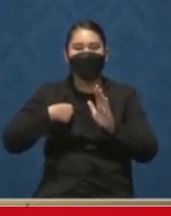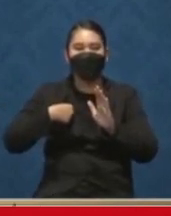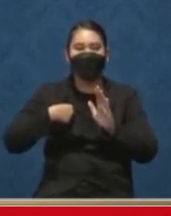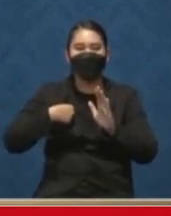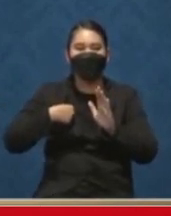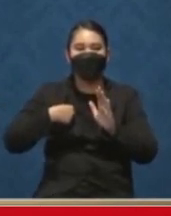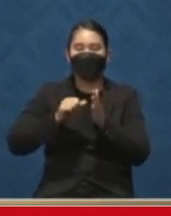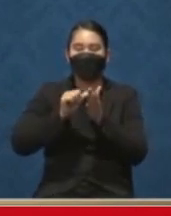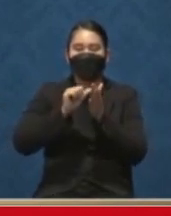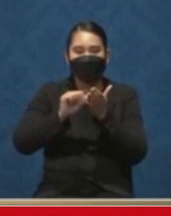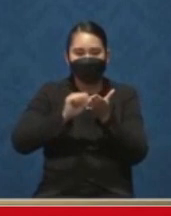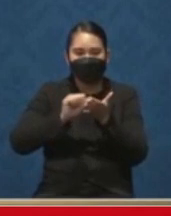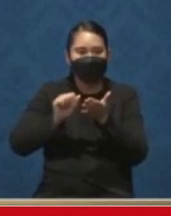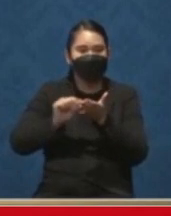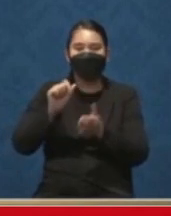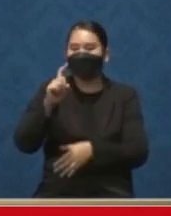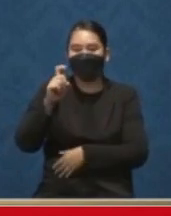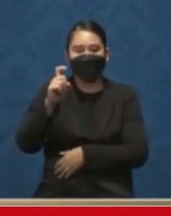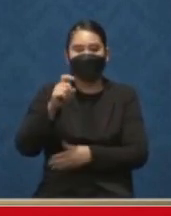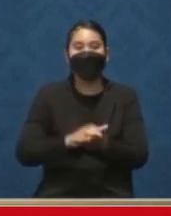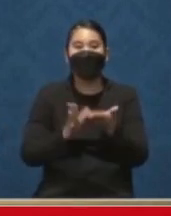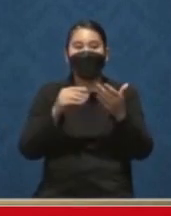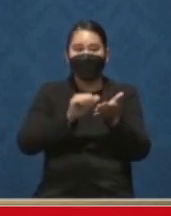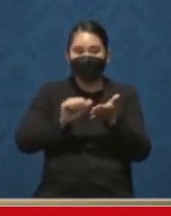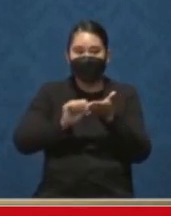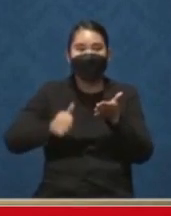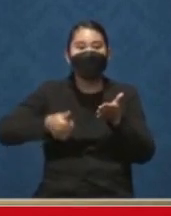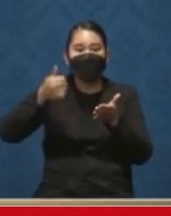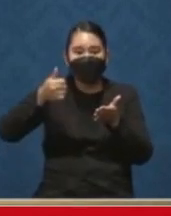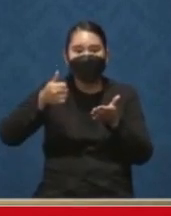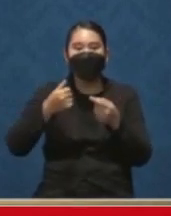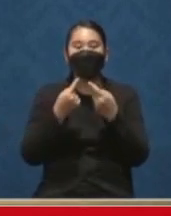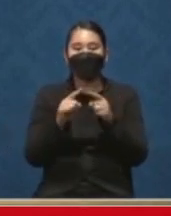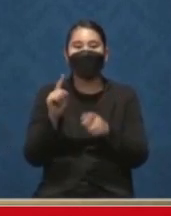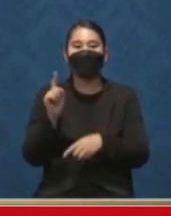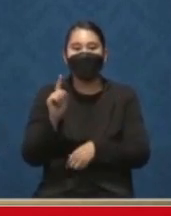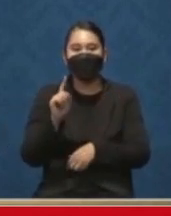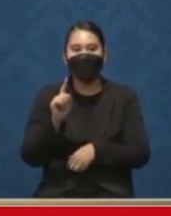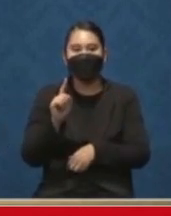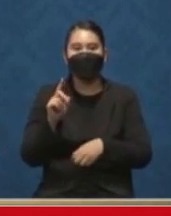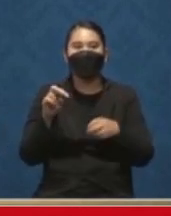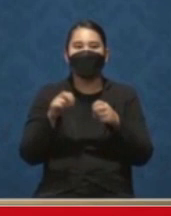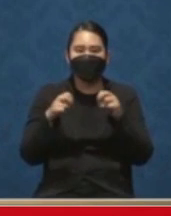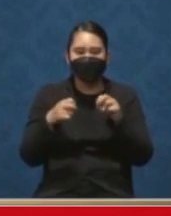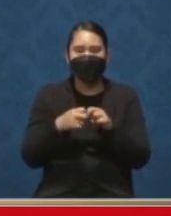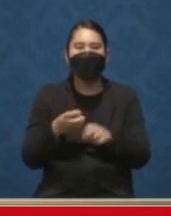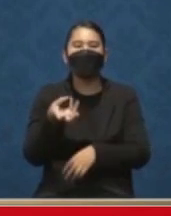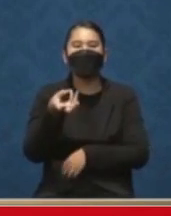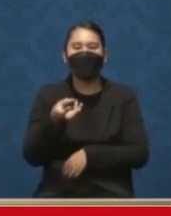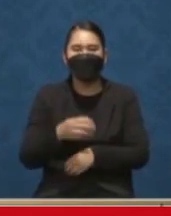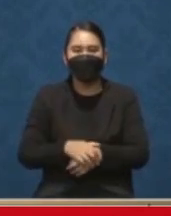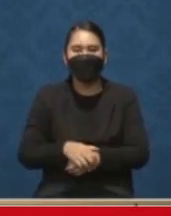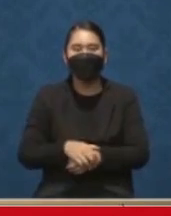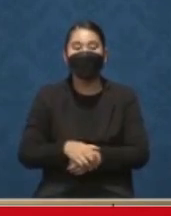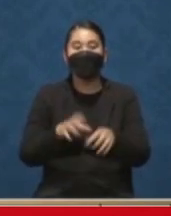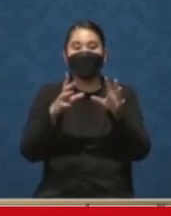ะดำเนินการแก้ไขได้แม้จะสิ่งที่แก้ไขได้นั้นก็เป็นเรื่องที่เล็กน้อยส่วน